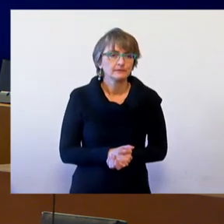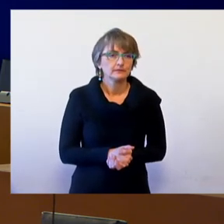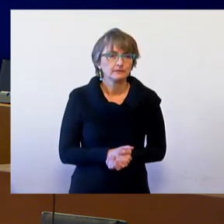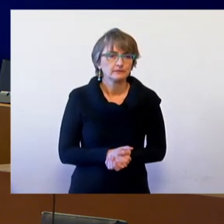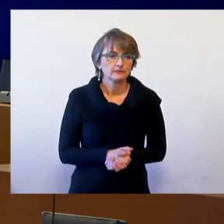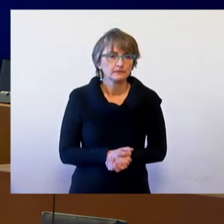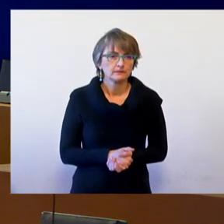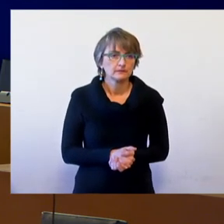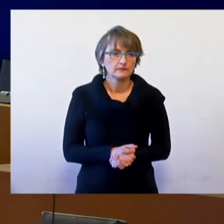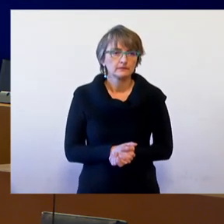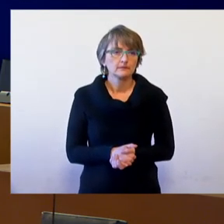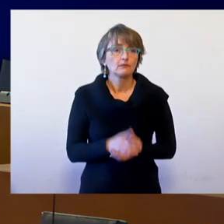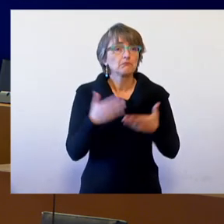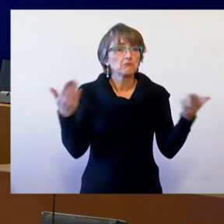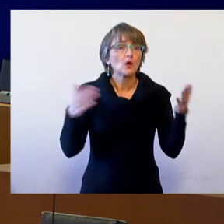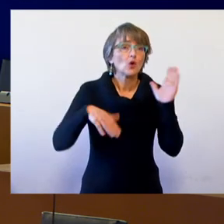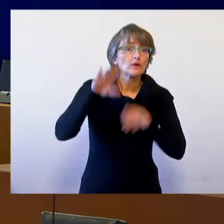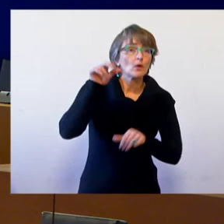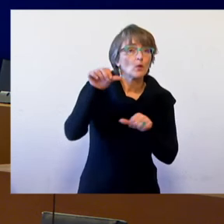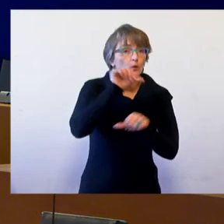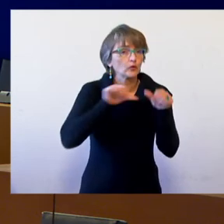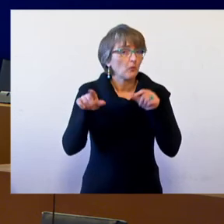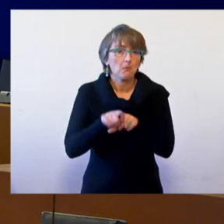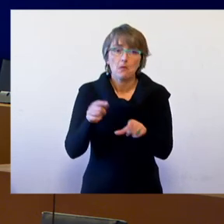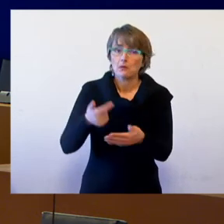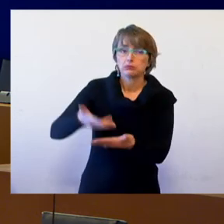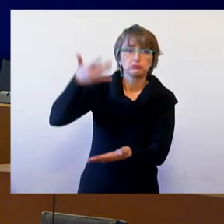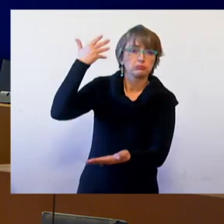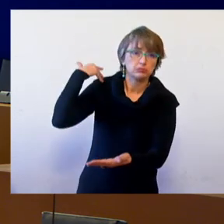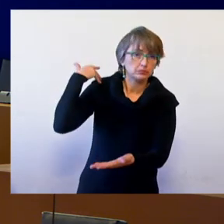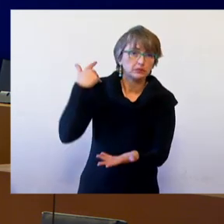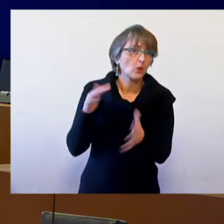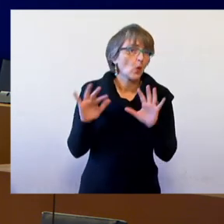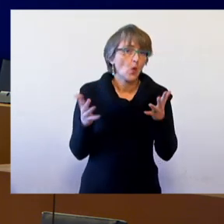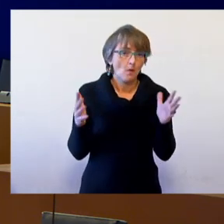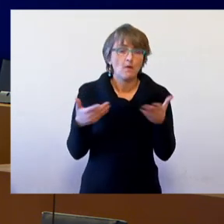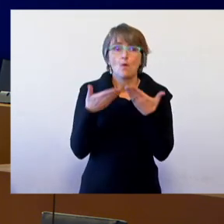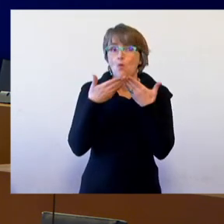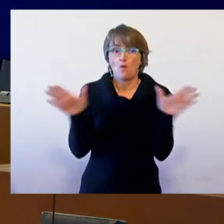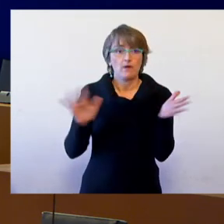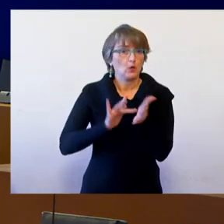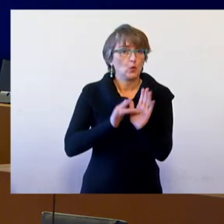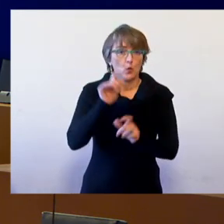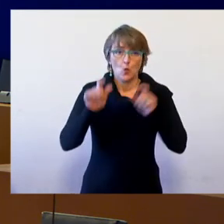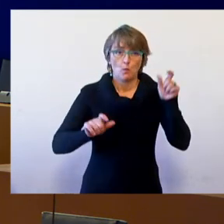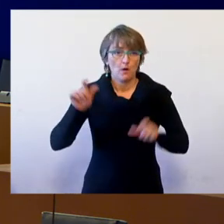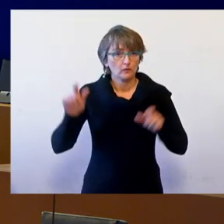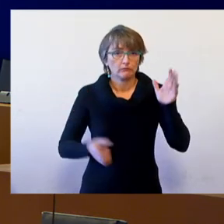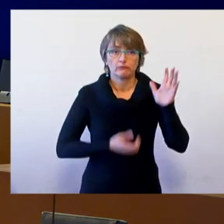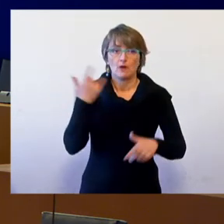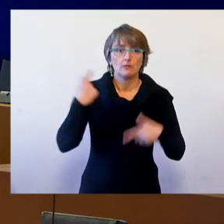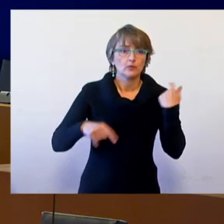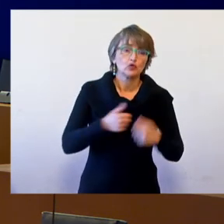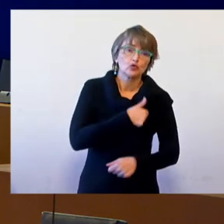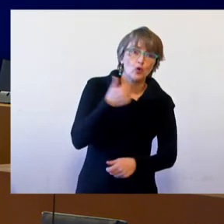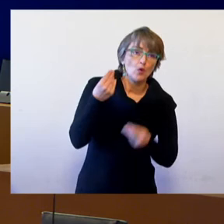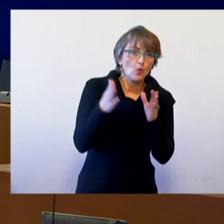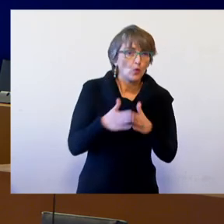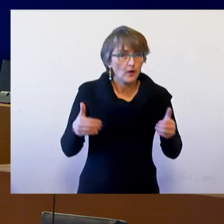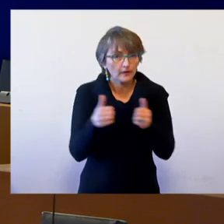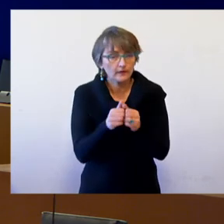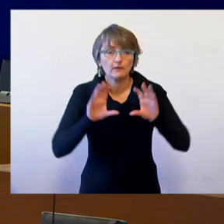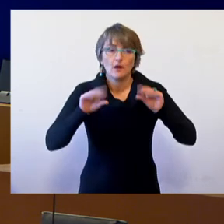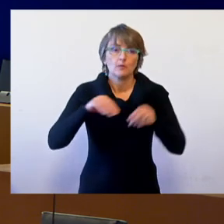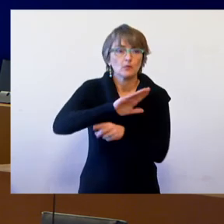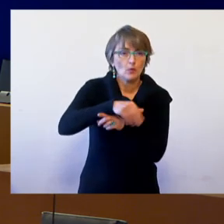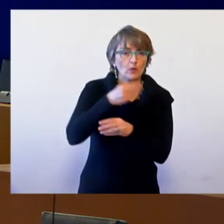En ce qui concerne les conditions de candidature, comme les années passées, l'appel à candidature sera ouvert aux artistes plasticiens, seuls ou en collectif, domiciliés à